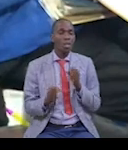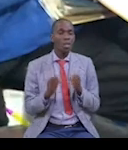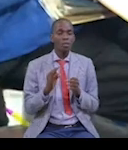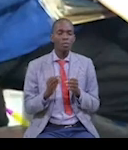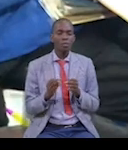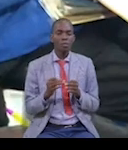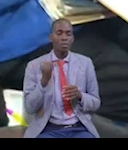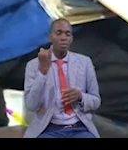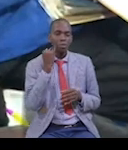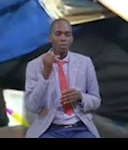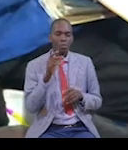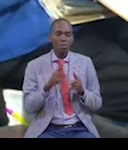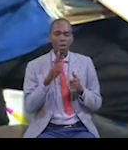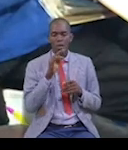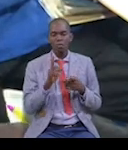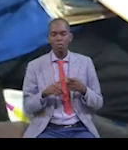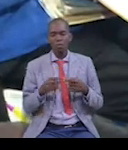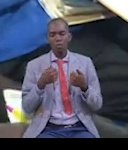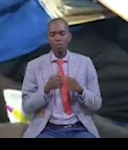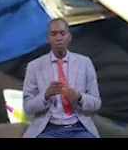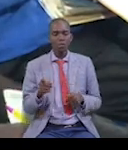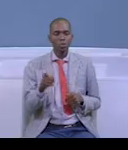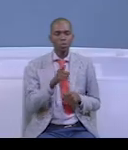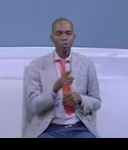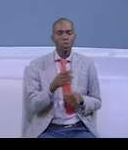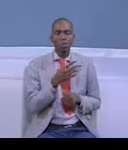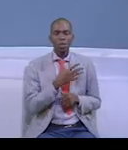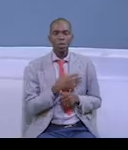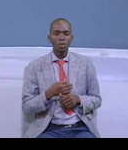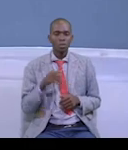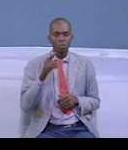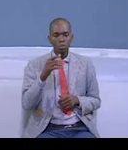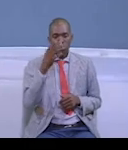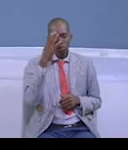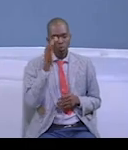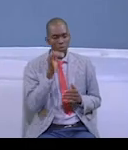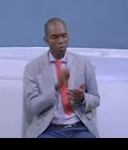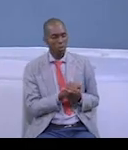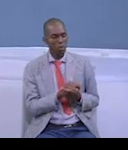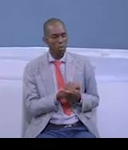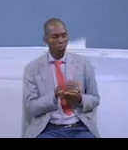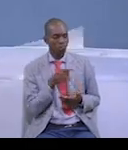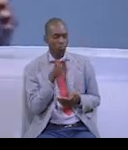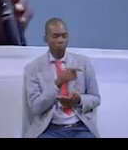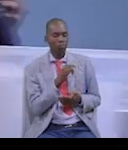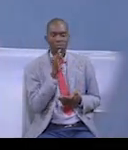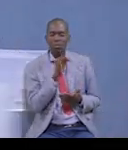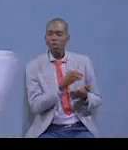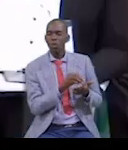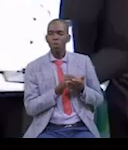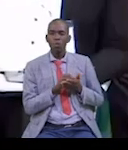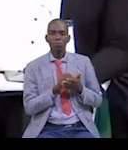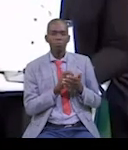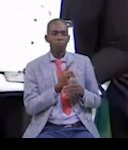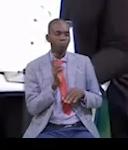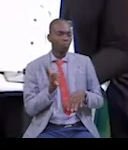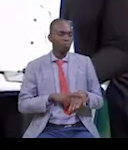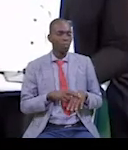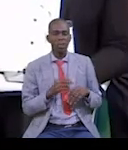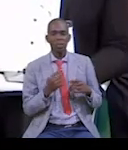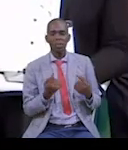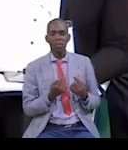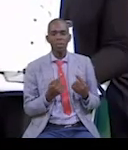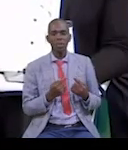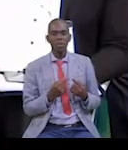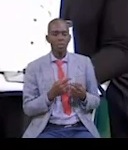మీ ఎదురుగా ఉన్నారండి. And you know that that's the sin they are living in. వారందరూ కూడా జీవన కాలములో ఉన్న వారిని మీకు చూస్తున్నారు. The sin that